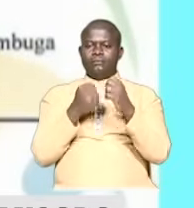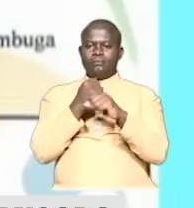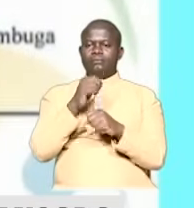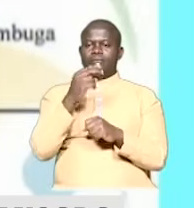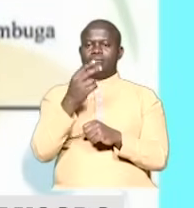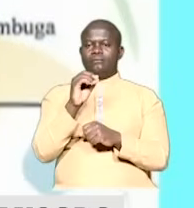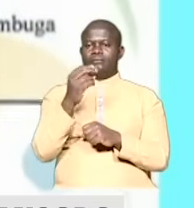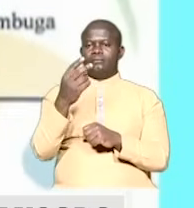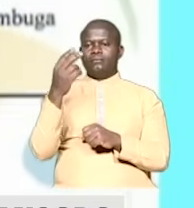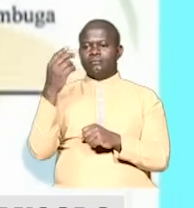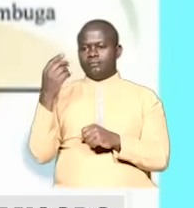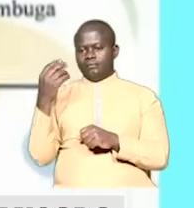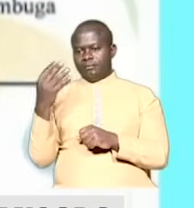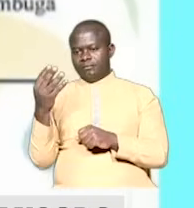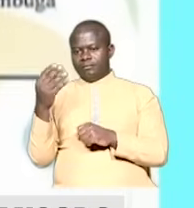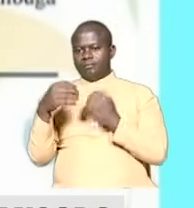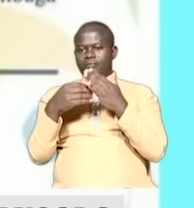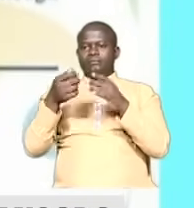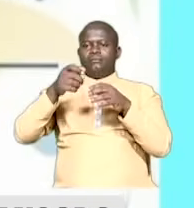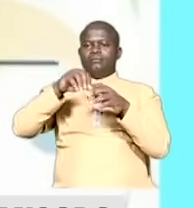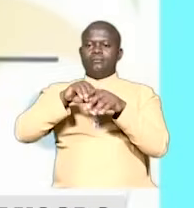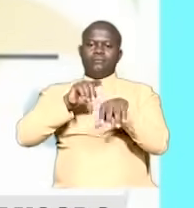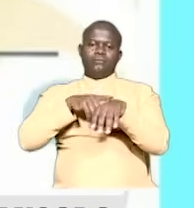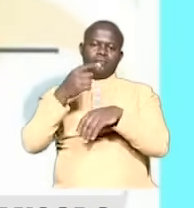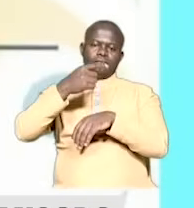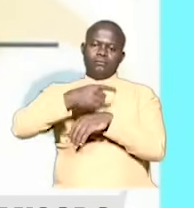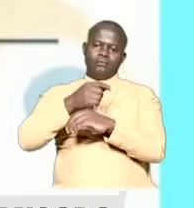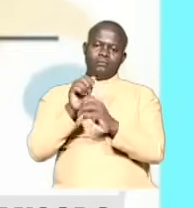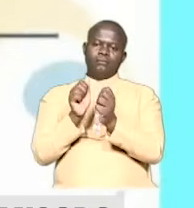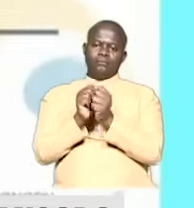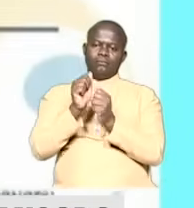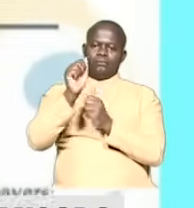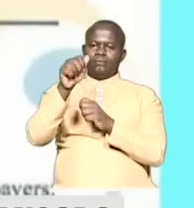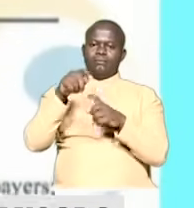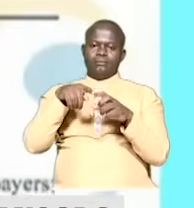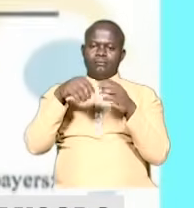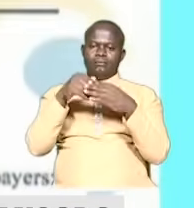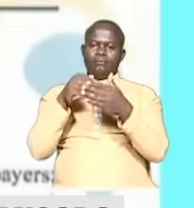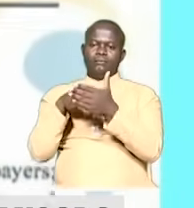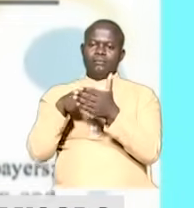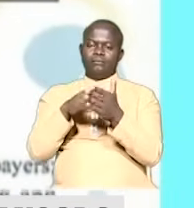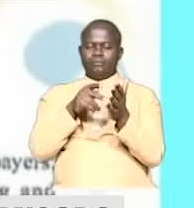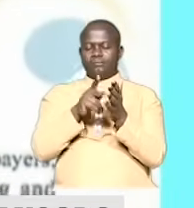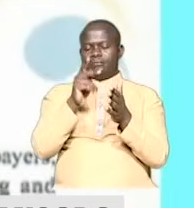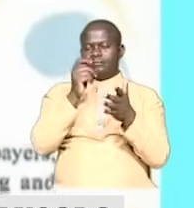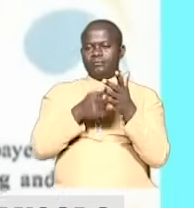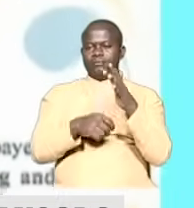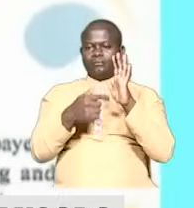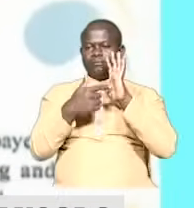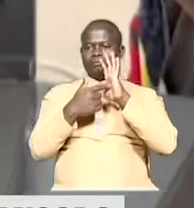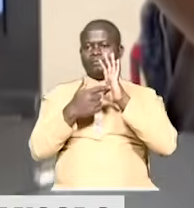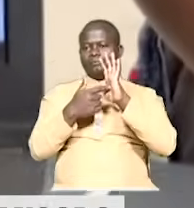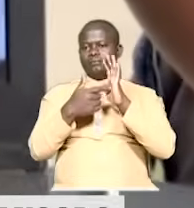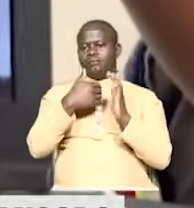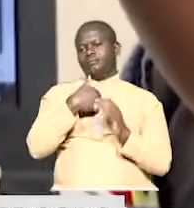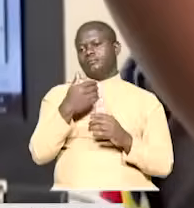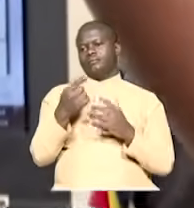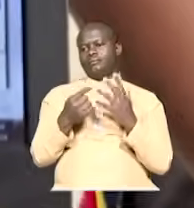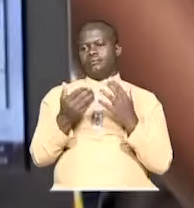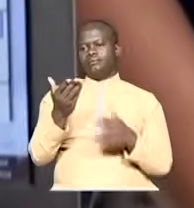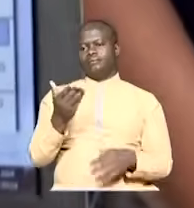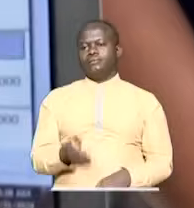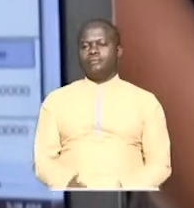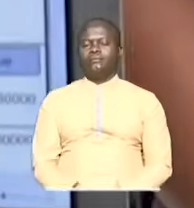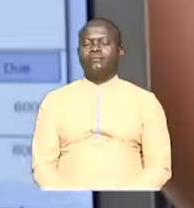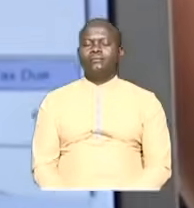2024 hongerewe igihe cy'iminsi 15 bitewe n'imbogamizi abasora bagaragaje ko bari guhura nazo